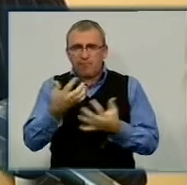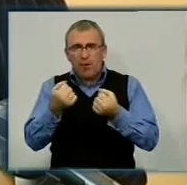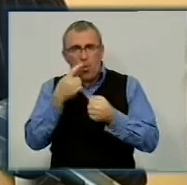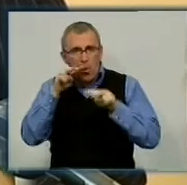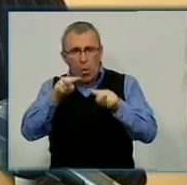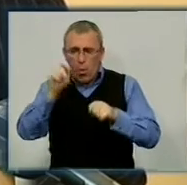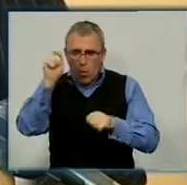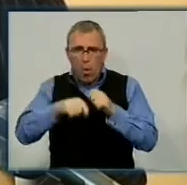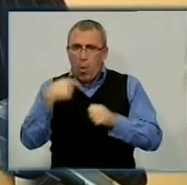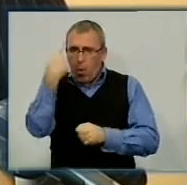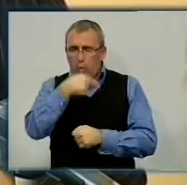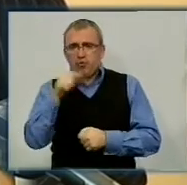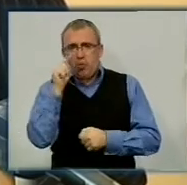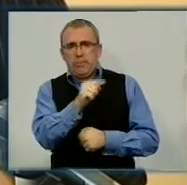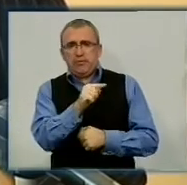контроль